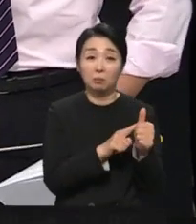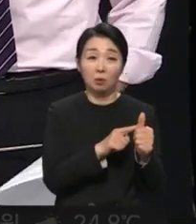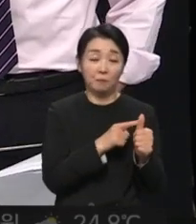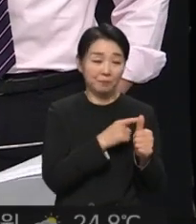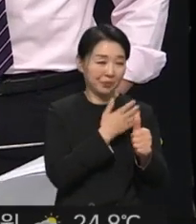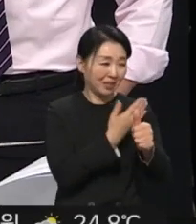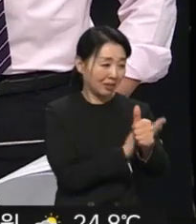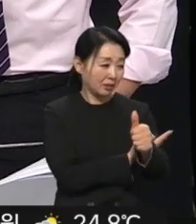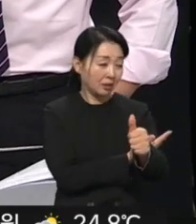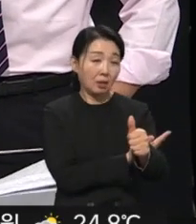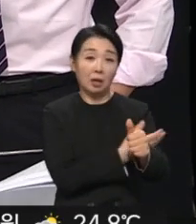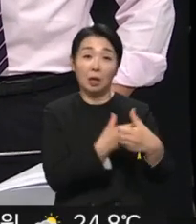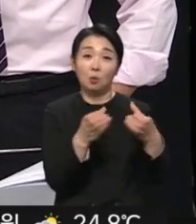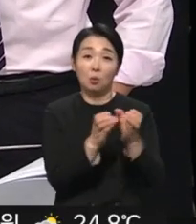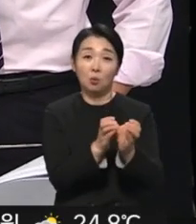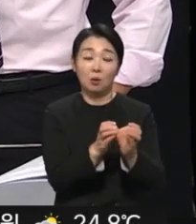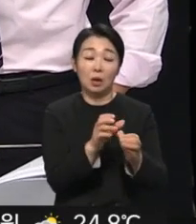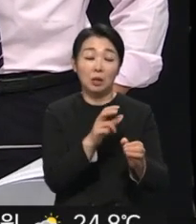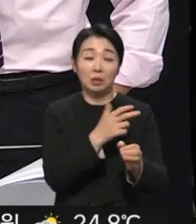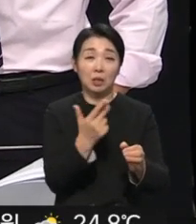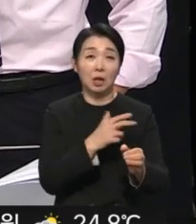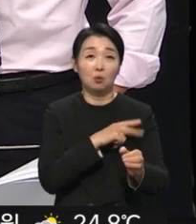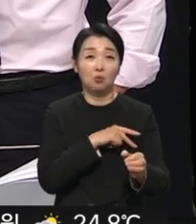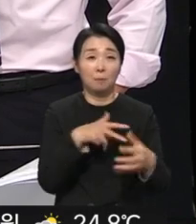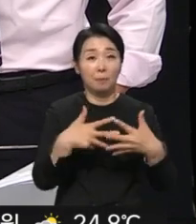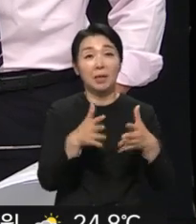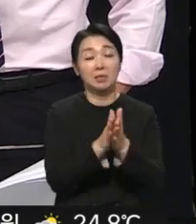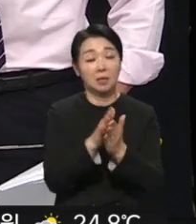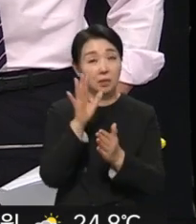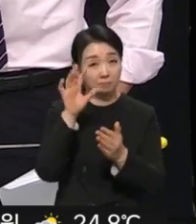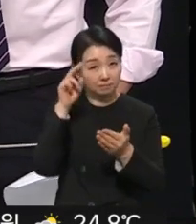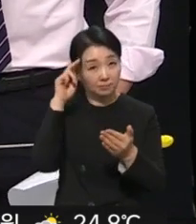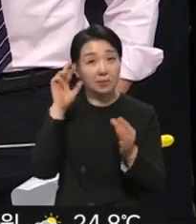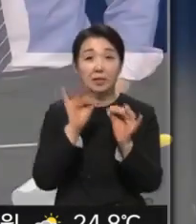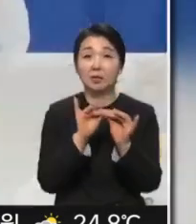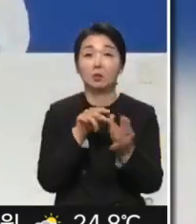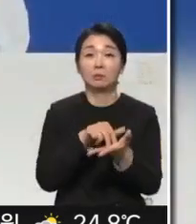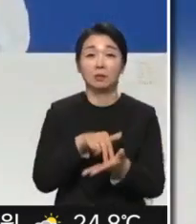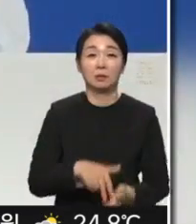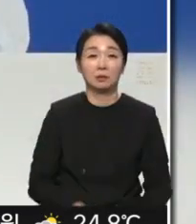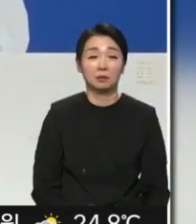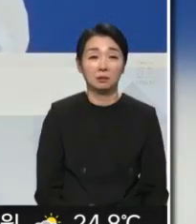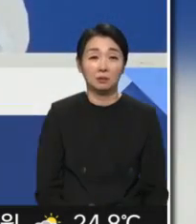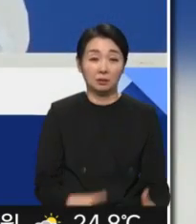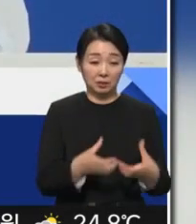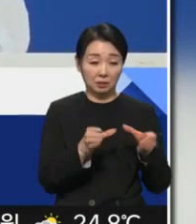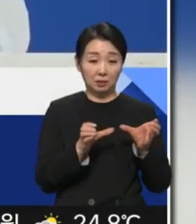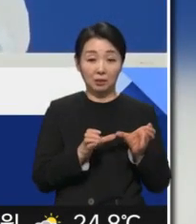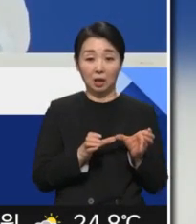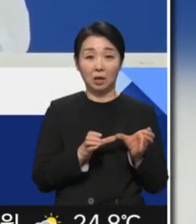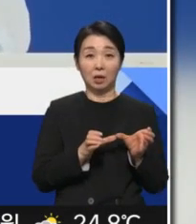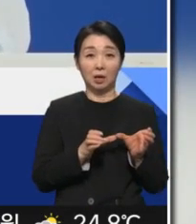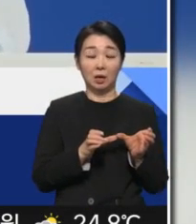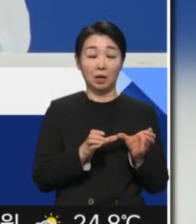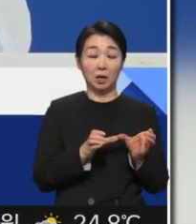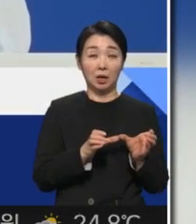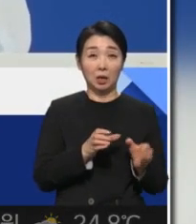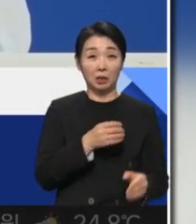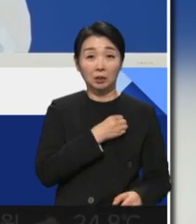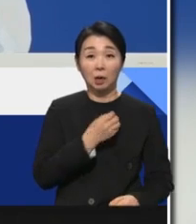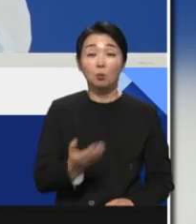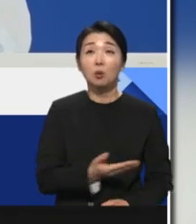강화의 일환으로 대의원제 폐지에 찬성 입장을 밝혔던 바 있습니다. 당도 당원이 주인이라고 나는데